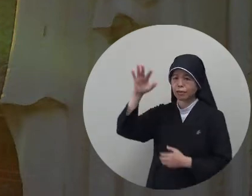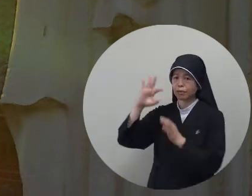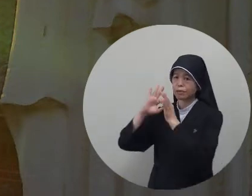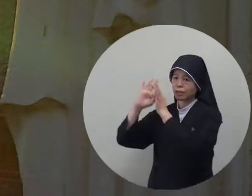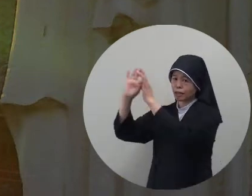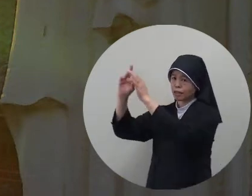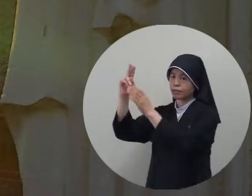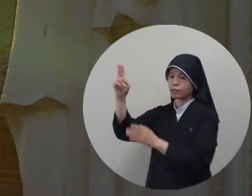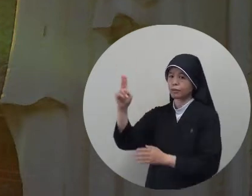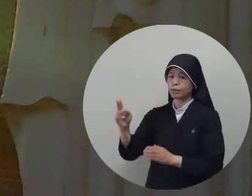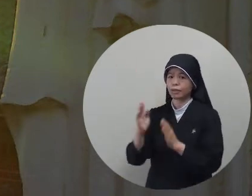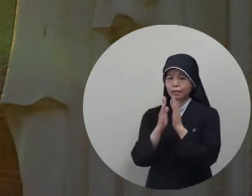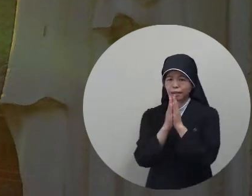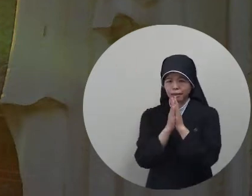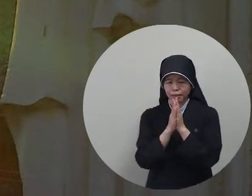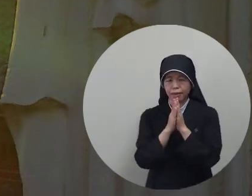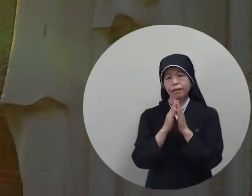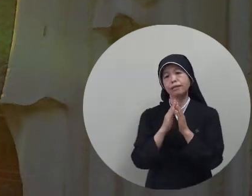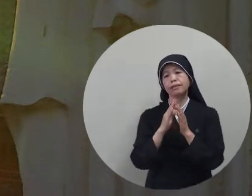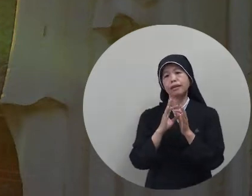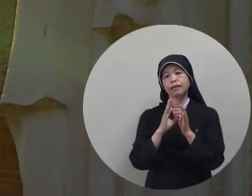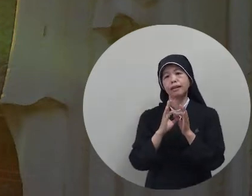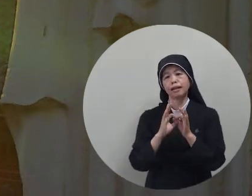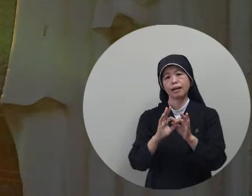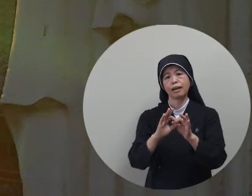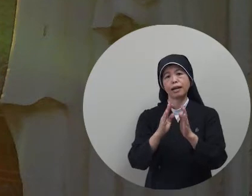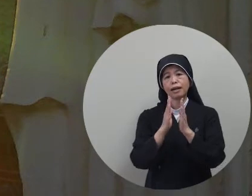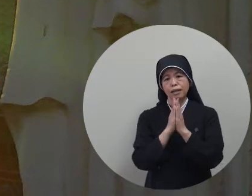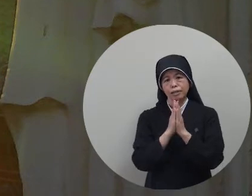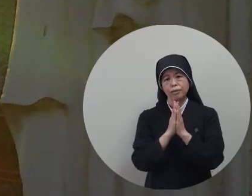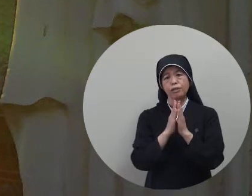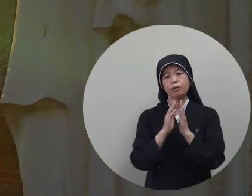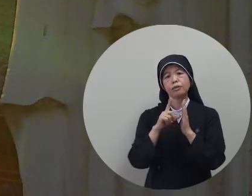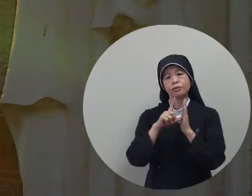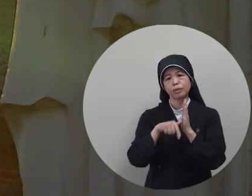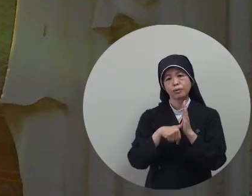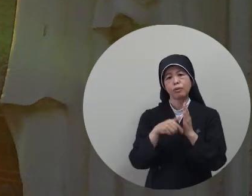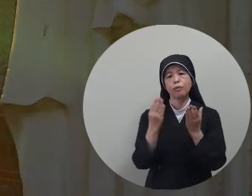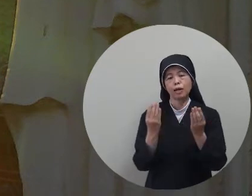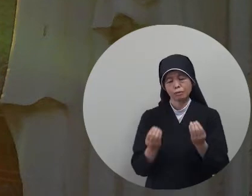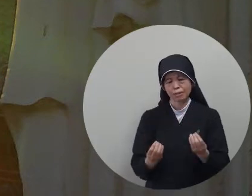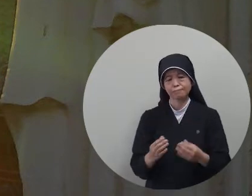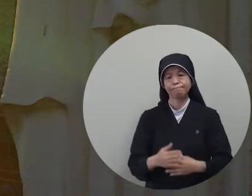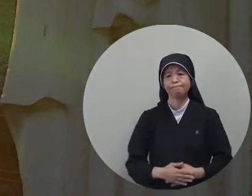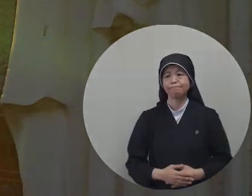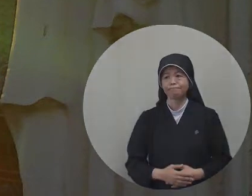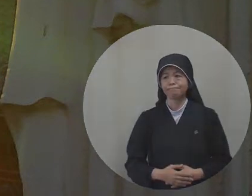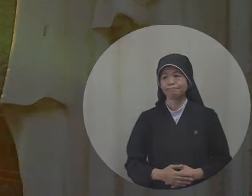へつながるように願いつつ、祈りのひとときを終わります。